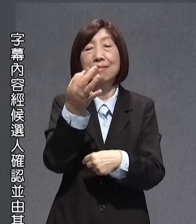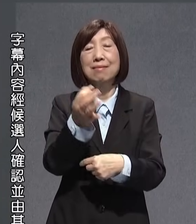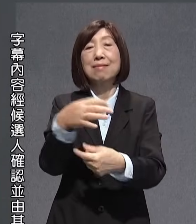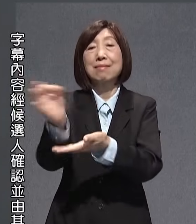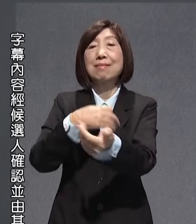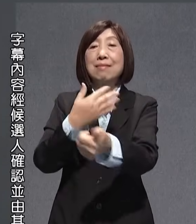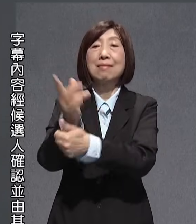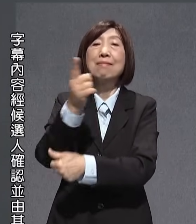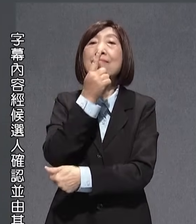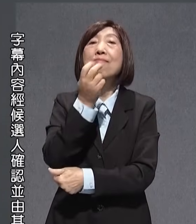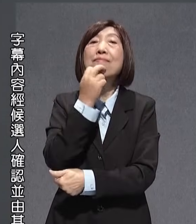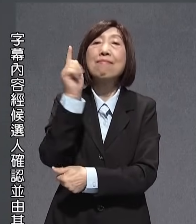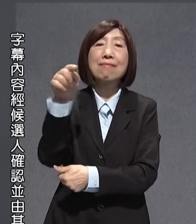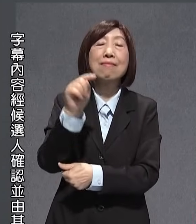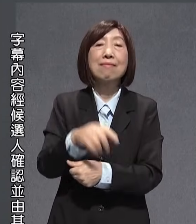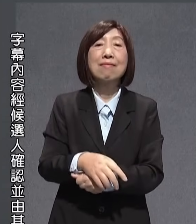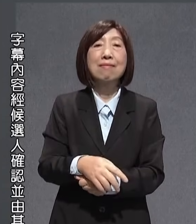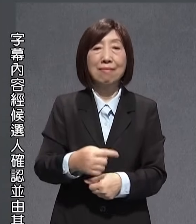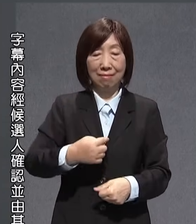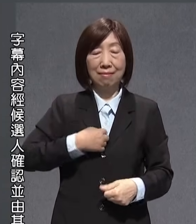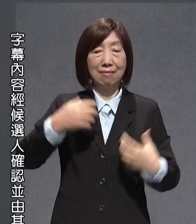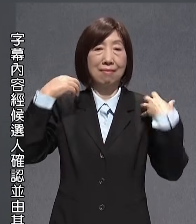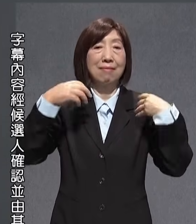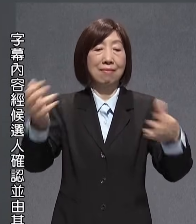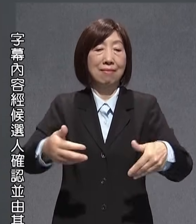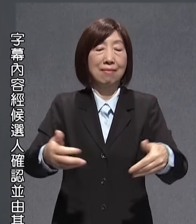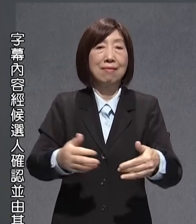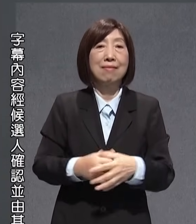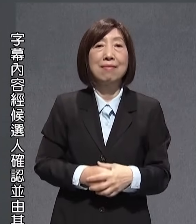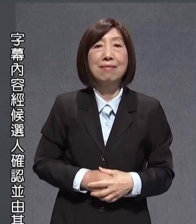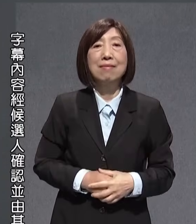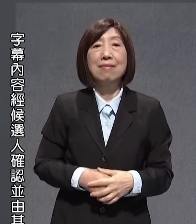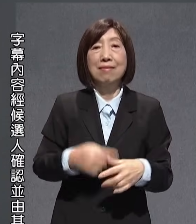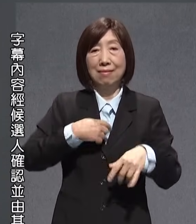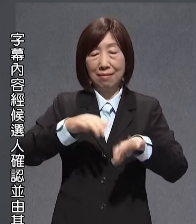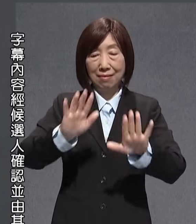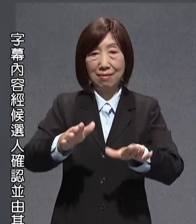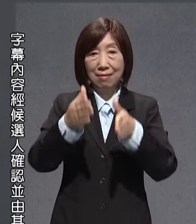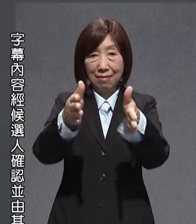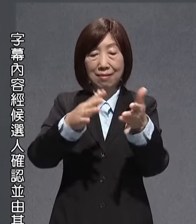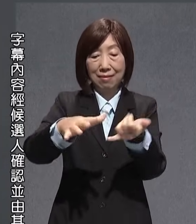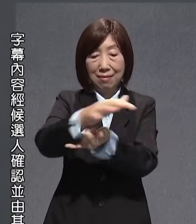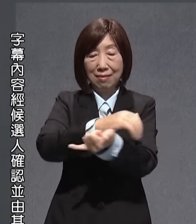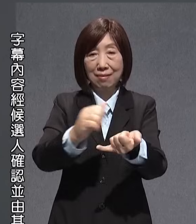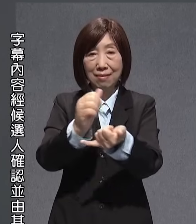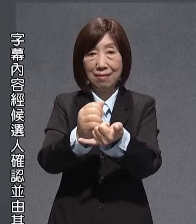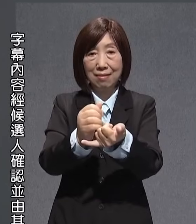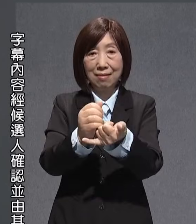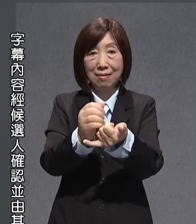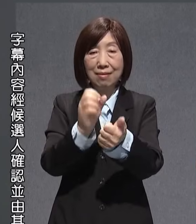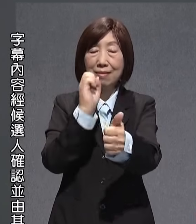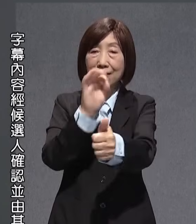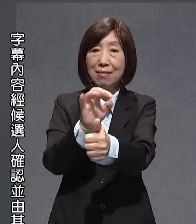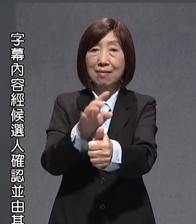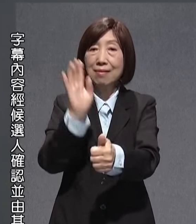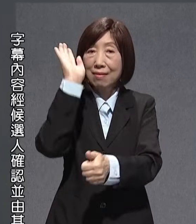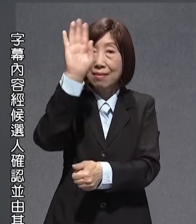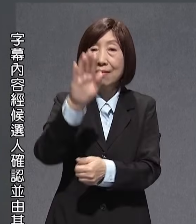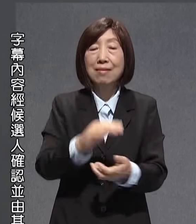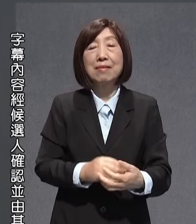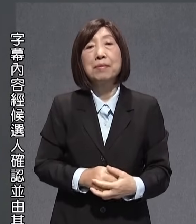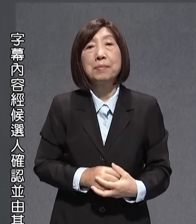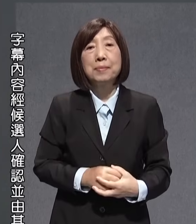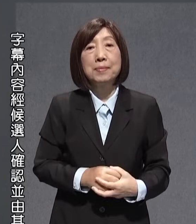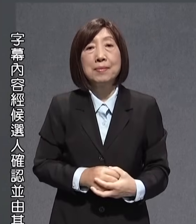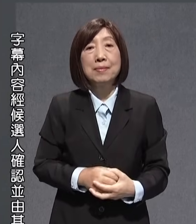央，由清德来兴建。我在这里跟全国的父老乡亲报告，未来是